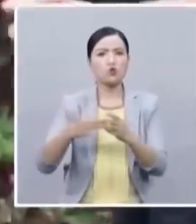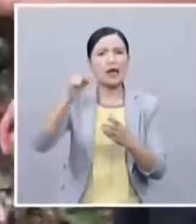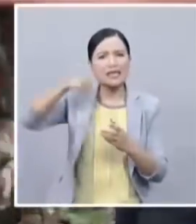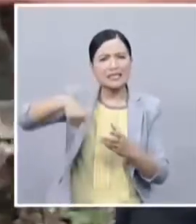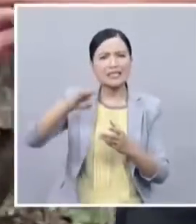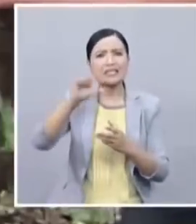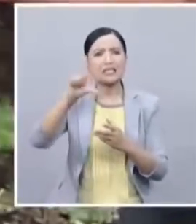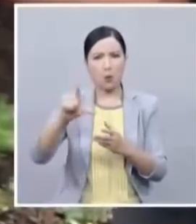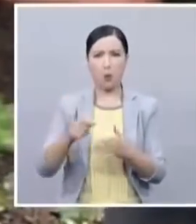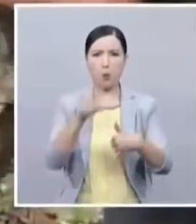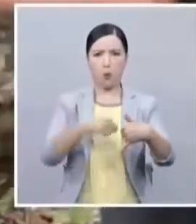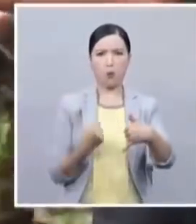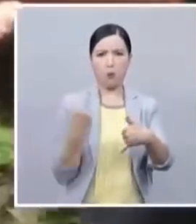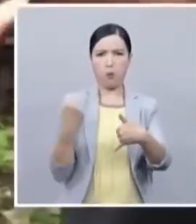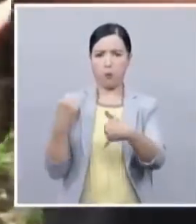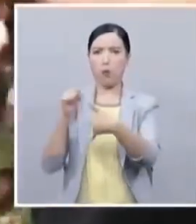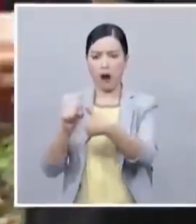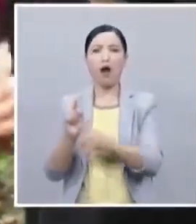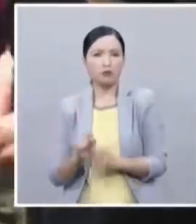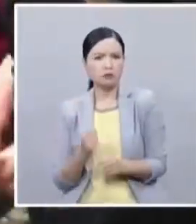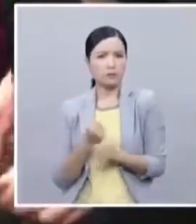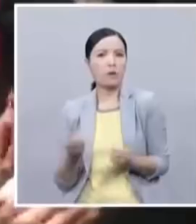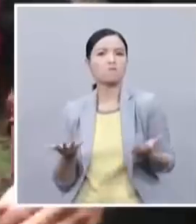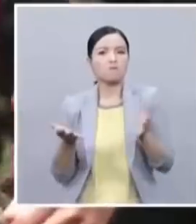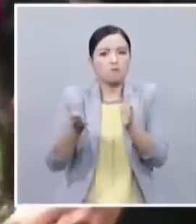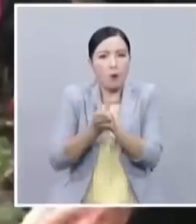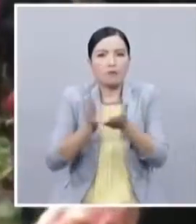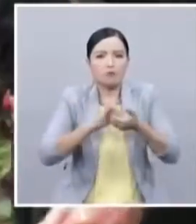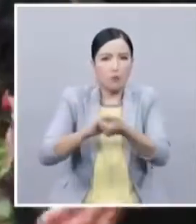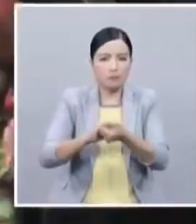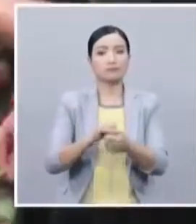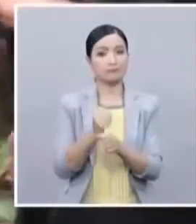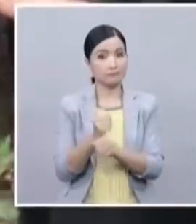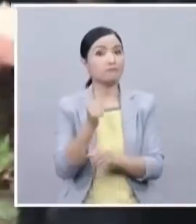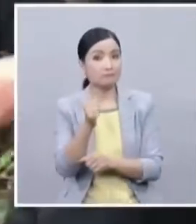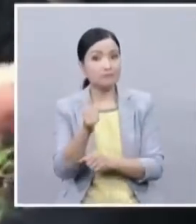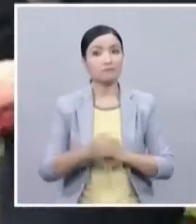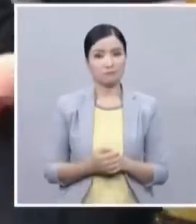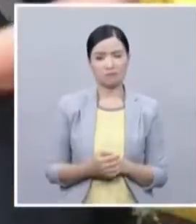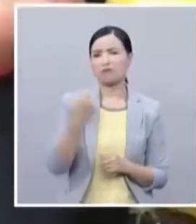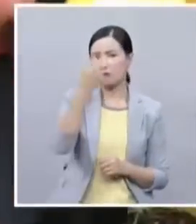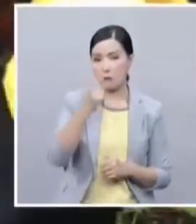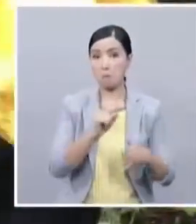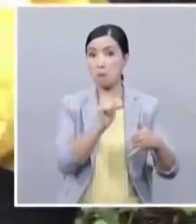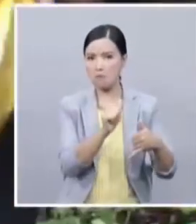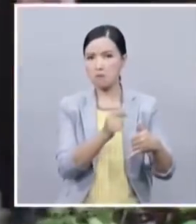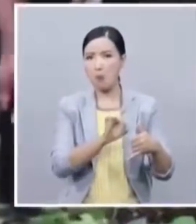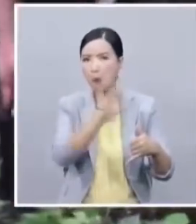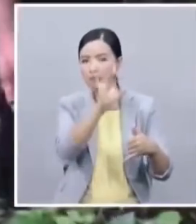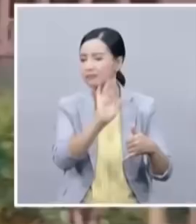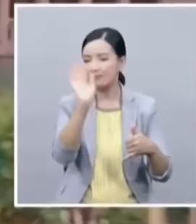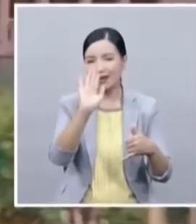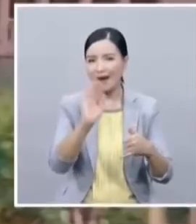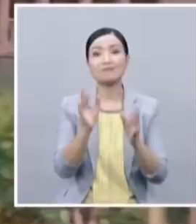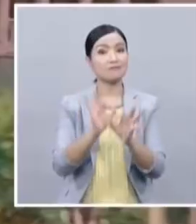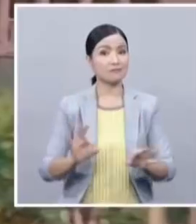งมีความเข้มแข็งเป็นหน้าที่นะครับที่ต้องทำงานร่วมกันให้ได้นะไม่ใช่ใครเป็นพระเอกคงไม่ได้นะและ